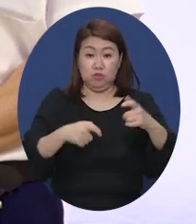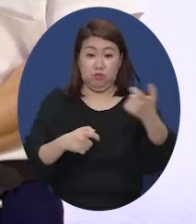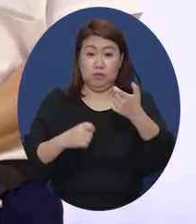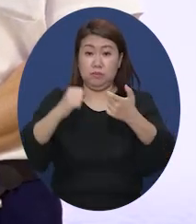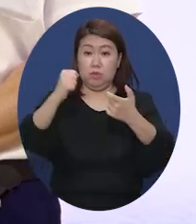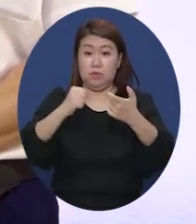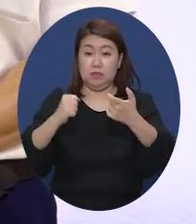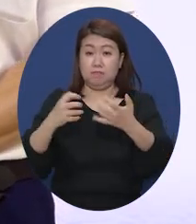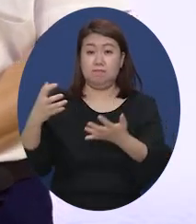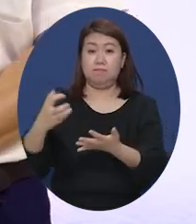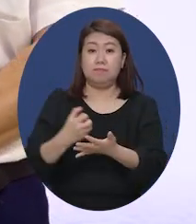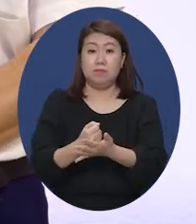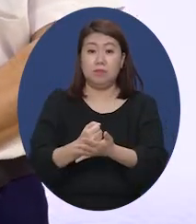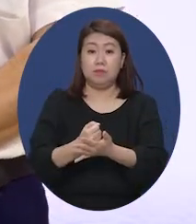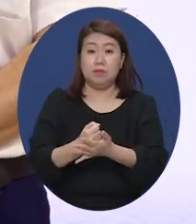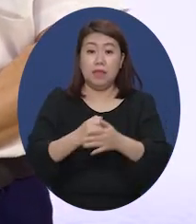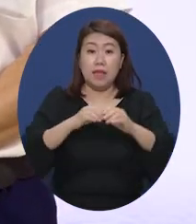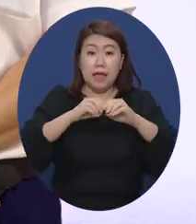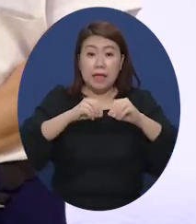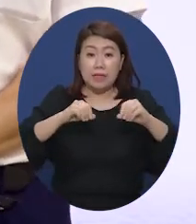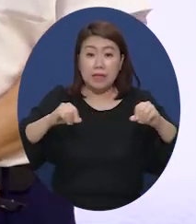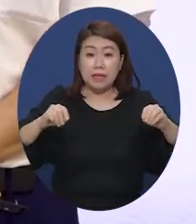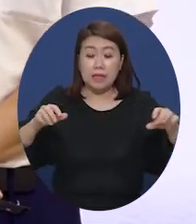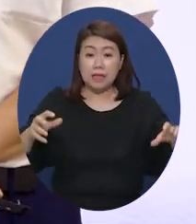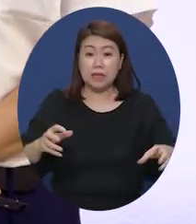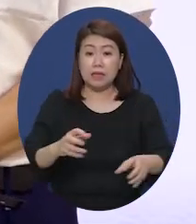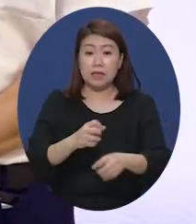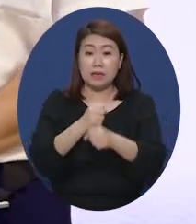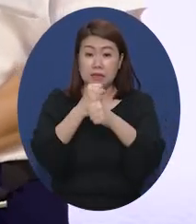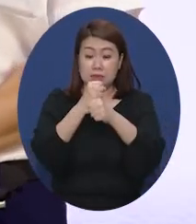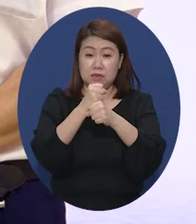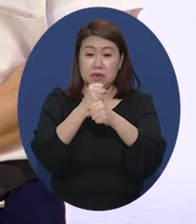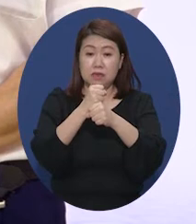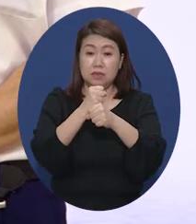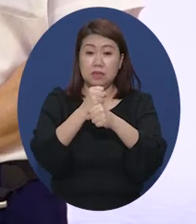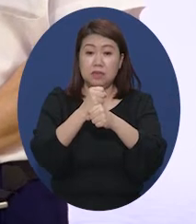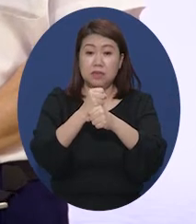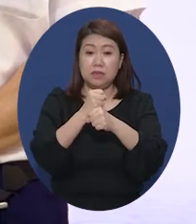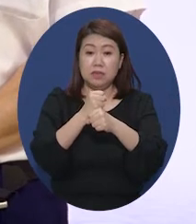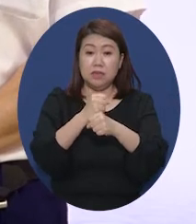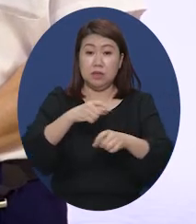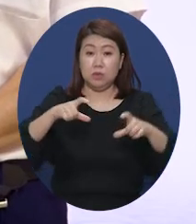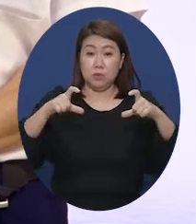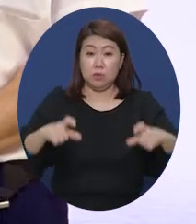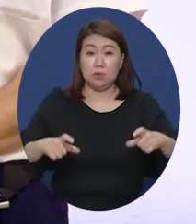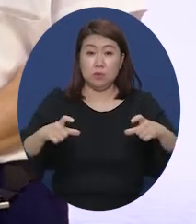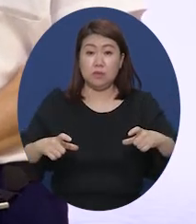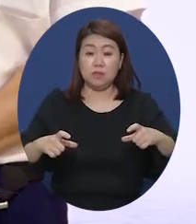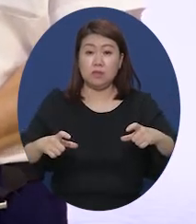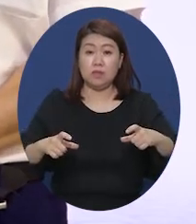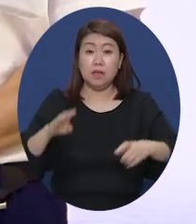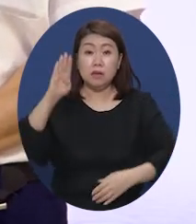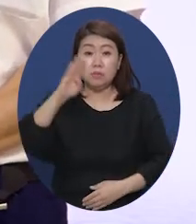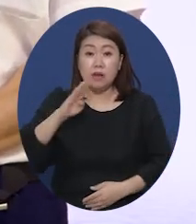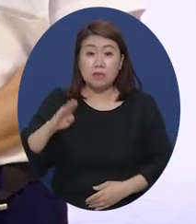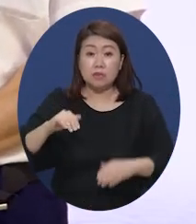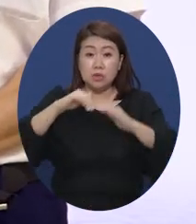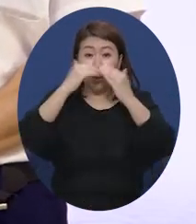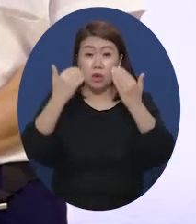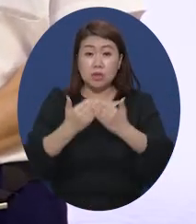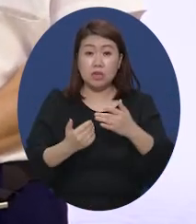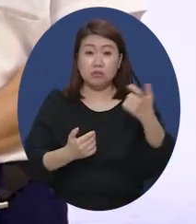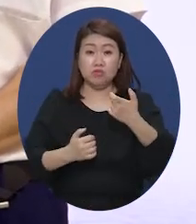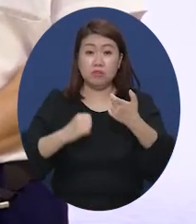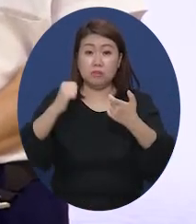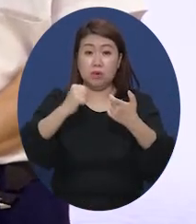지역에서도 60% 차지하게 됐고 총 면적은 그죠? 엄청납니다. 그죠? 이 지역이 그 브라질